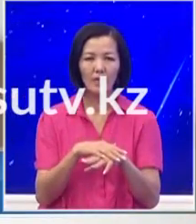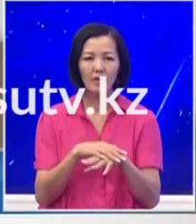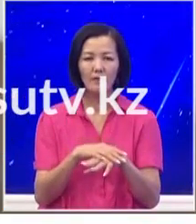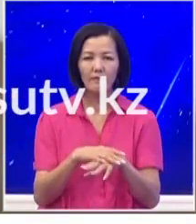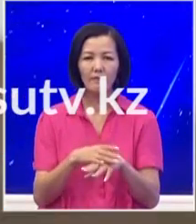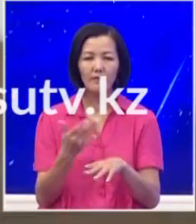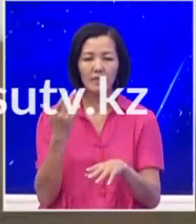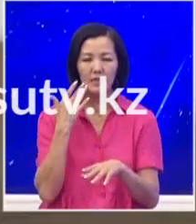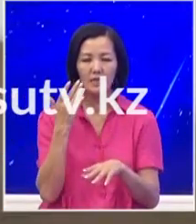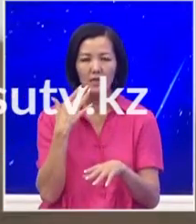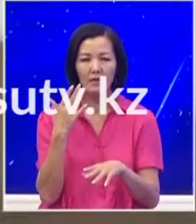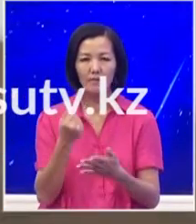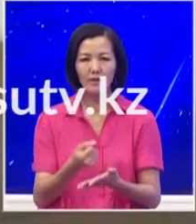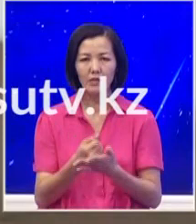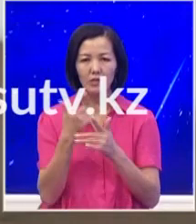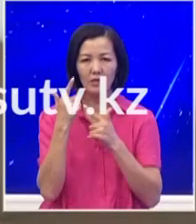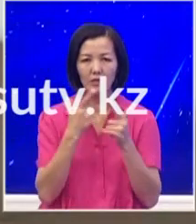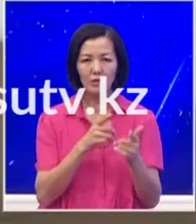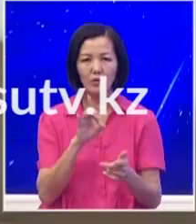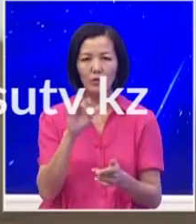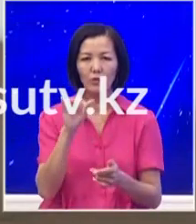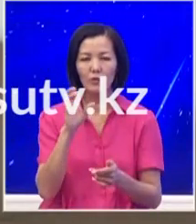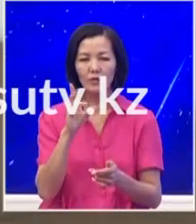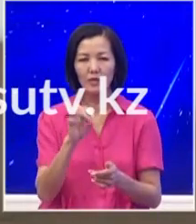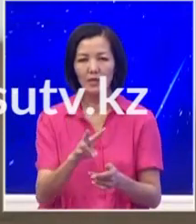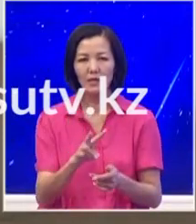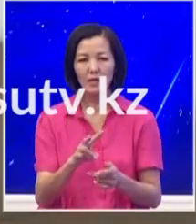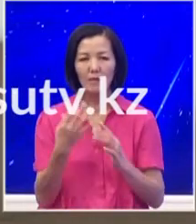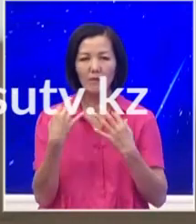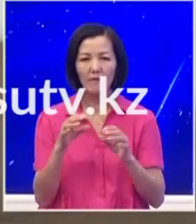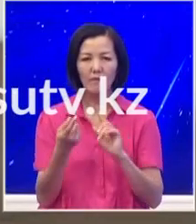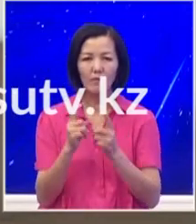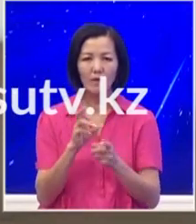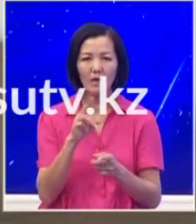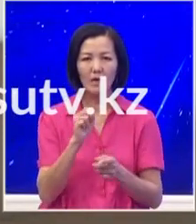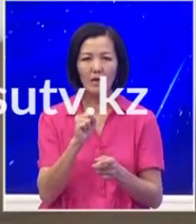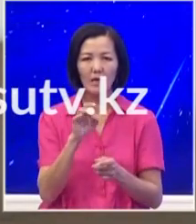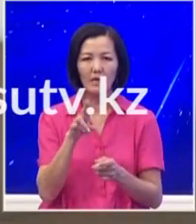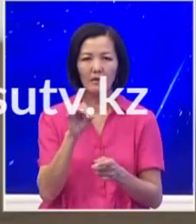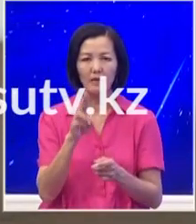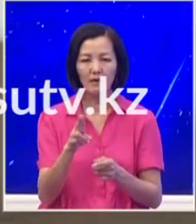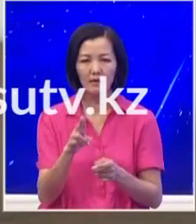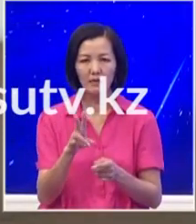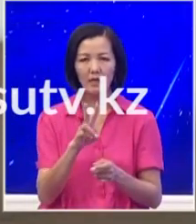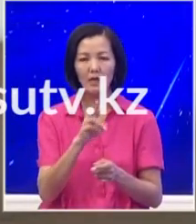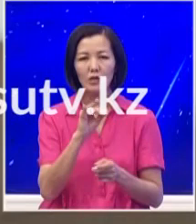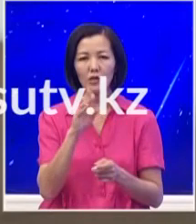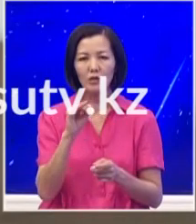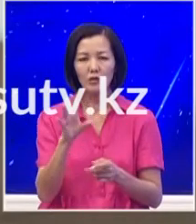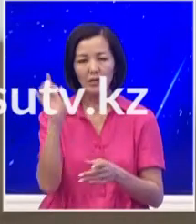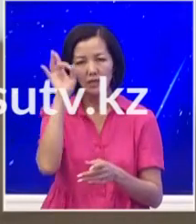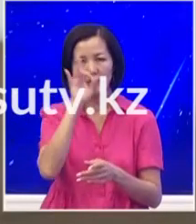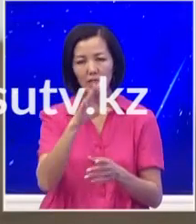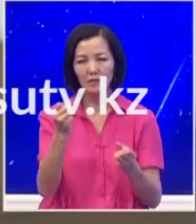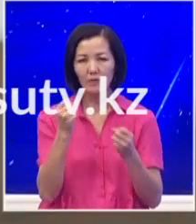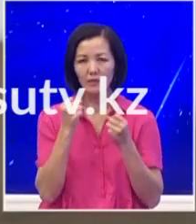из этого района. Например, Руслан Жумабеков, чемпион по вольной борьбе, Ардах Назаров, Бейбит Назаров, Жасулан Кадырбаев. Надеемся,